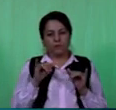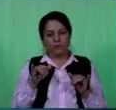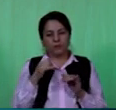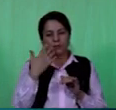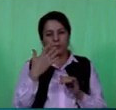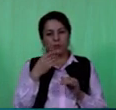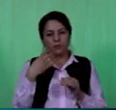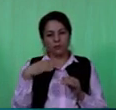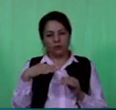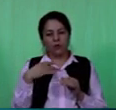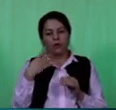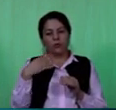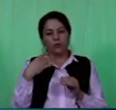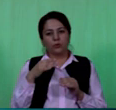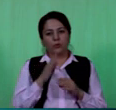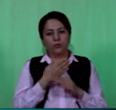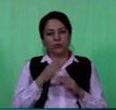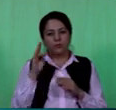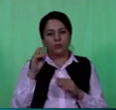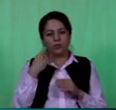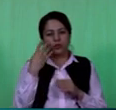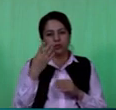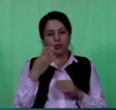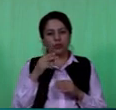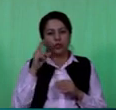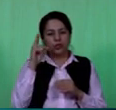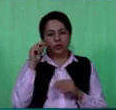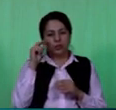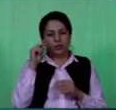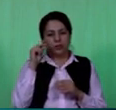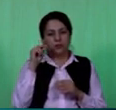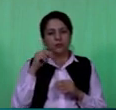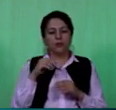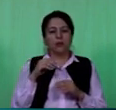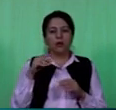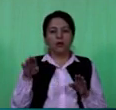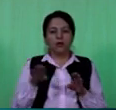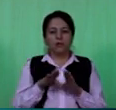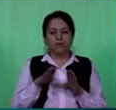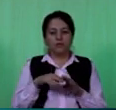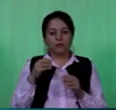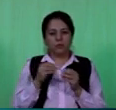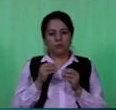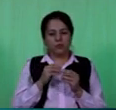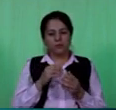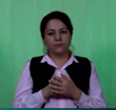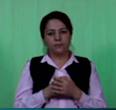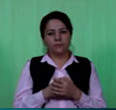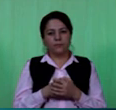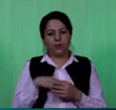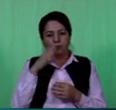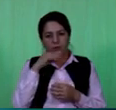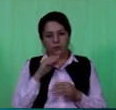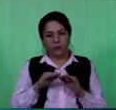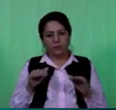540 40 делим на 4 частное чисел равно 10 вы успели